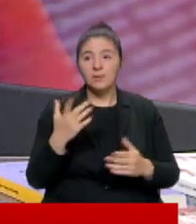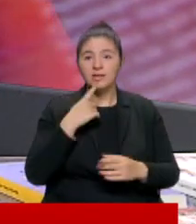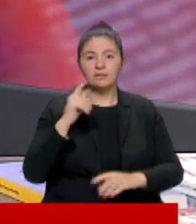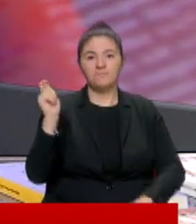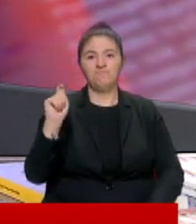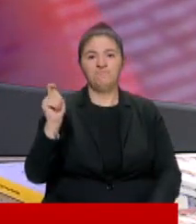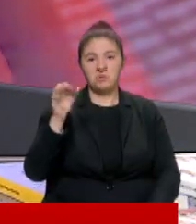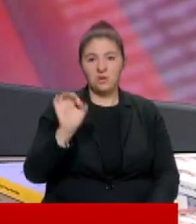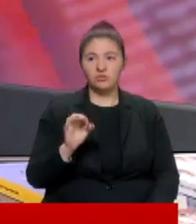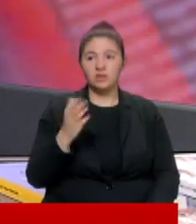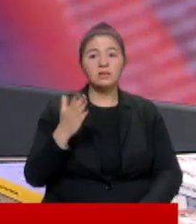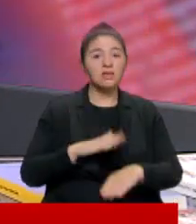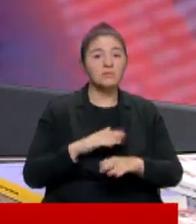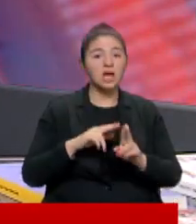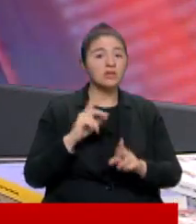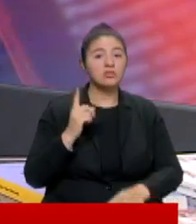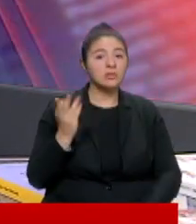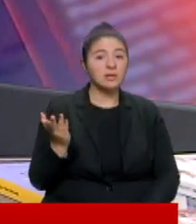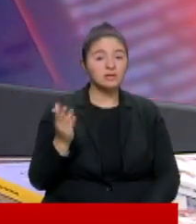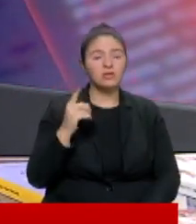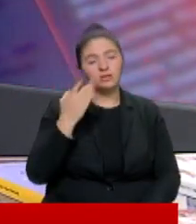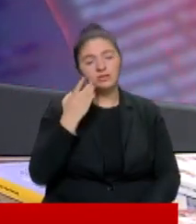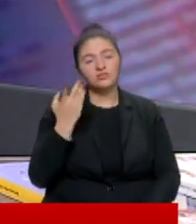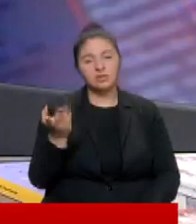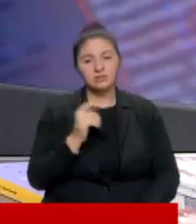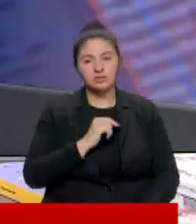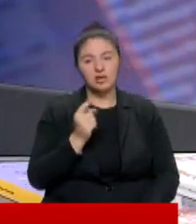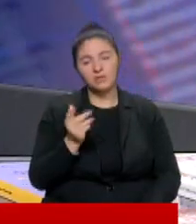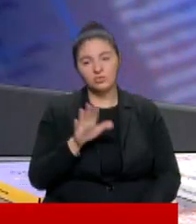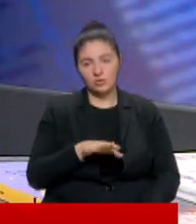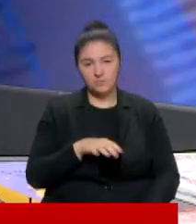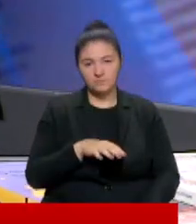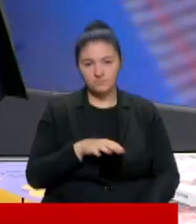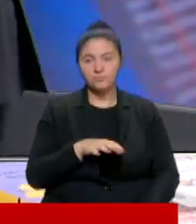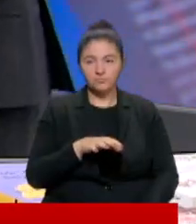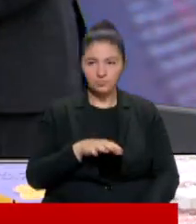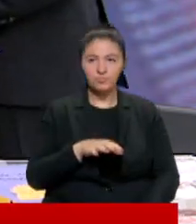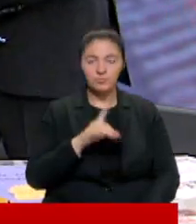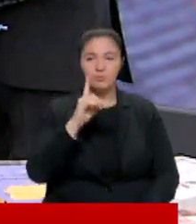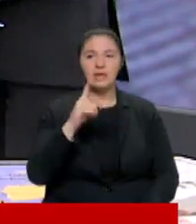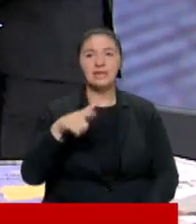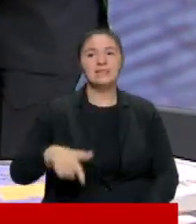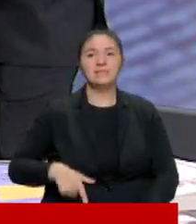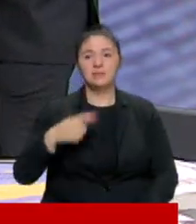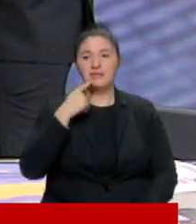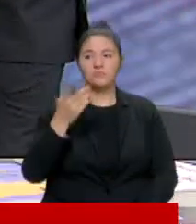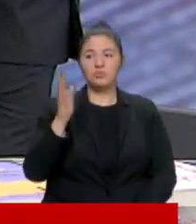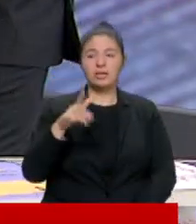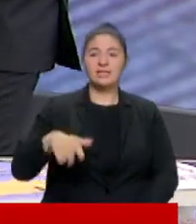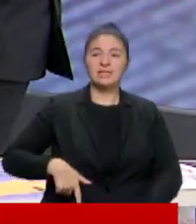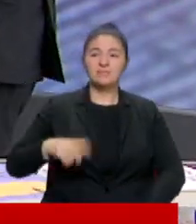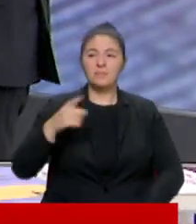Ders zili çaldı ne yaptı Kadir öğretmen onu izleyeceksiniz Az sonra Şimdi bir de İzmir diyelim Sonra